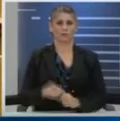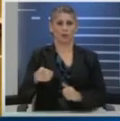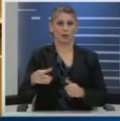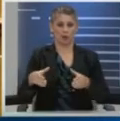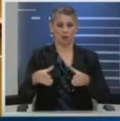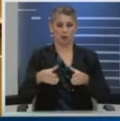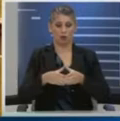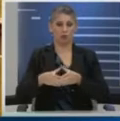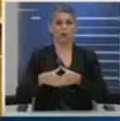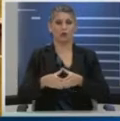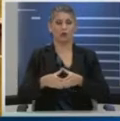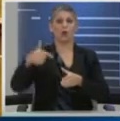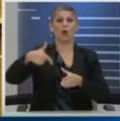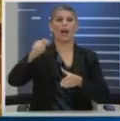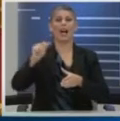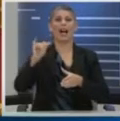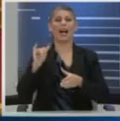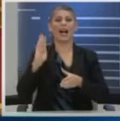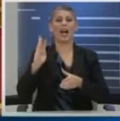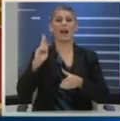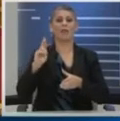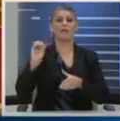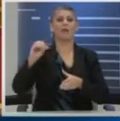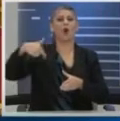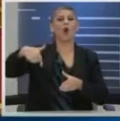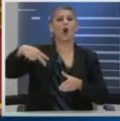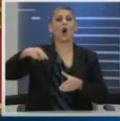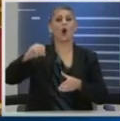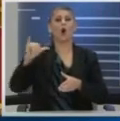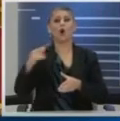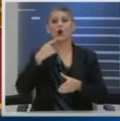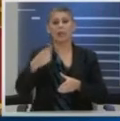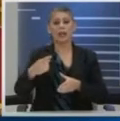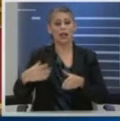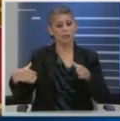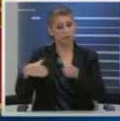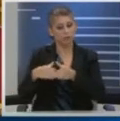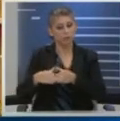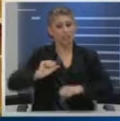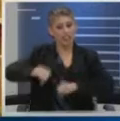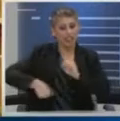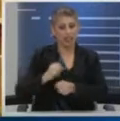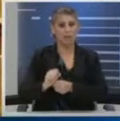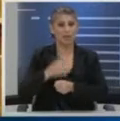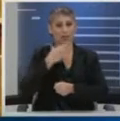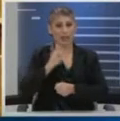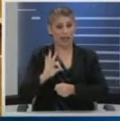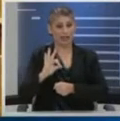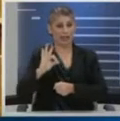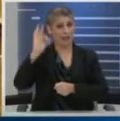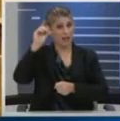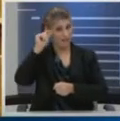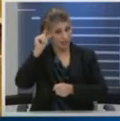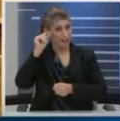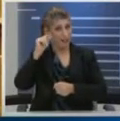φοιτητικό κίνημα του κύριου Γαβρόγλου. Λες και είναι η δουλειά των παιδιών που σπουδάζουν να συγκρούονται με τους δίλες